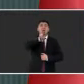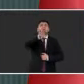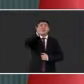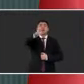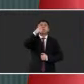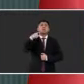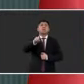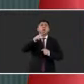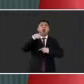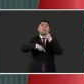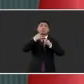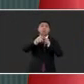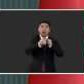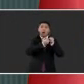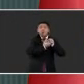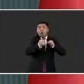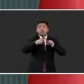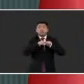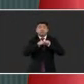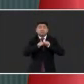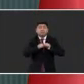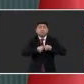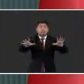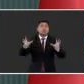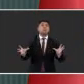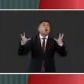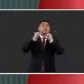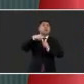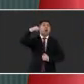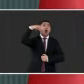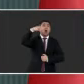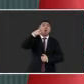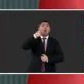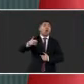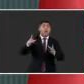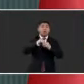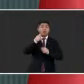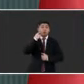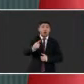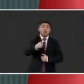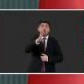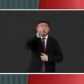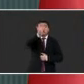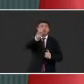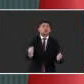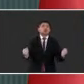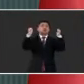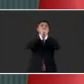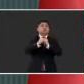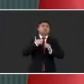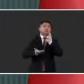1.275.000 kilometrenin üzerine çıkartarak toplam elektrik üretimimizi 4 kat